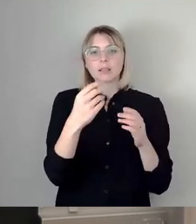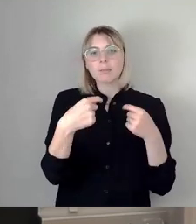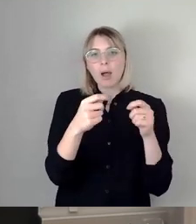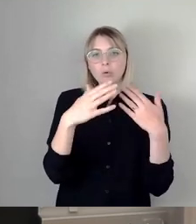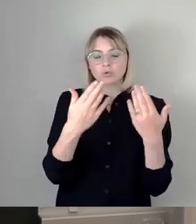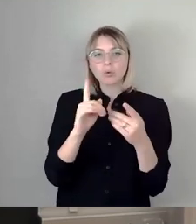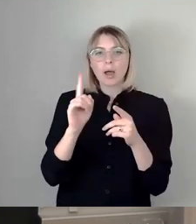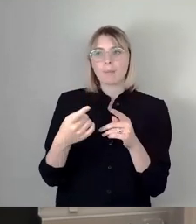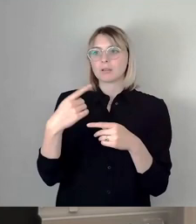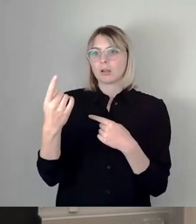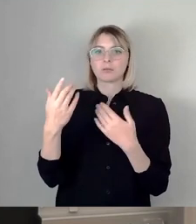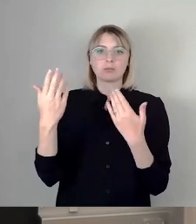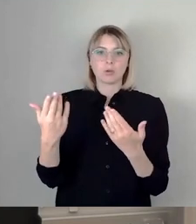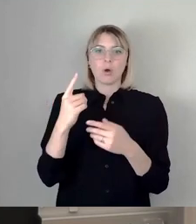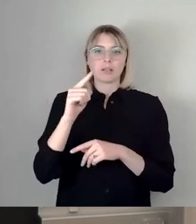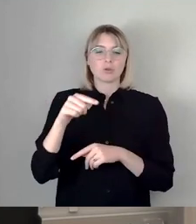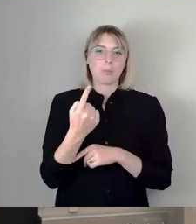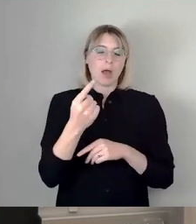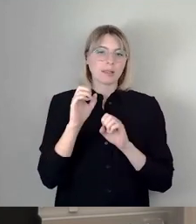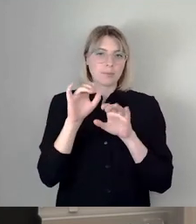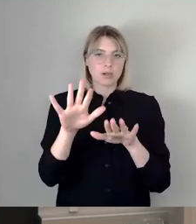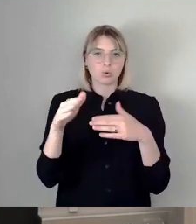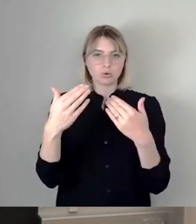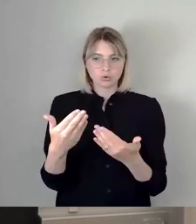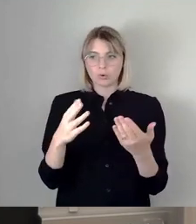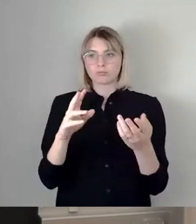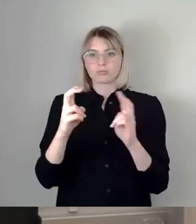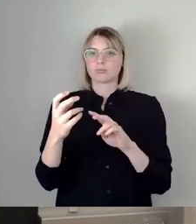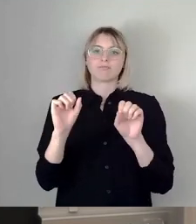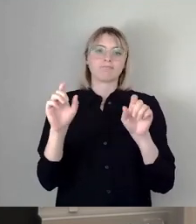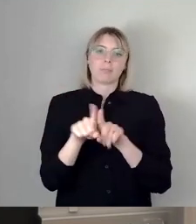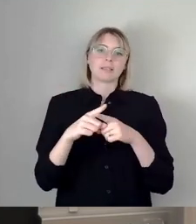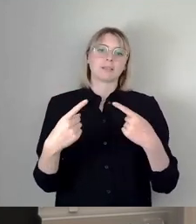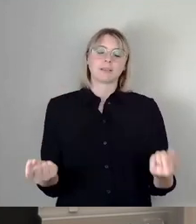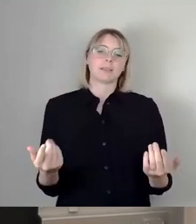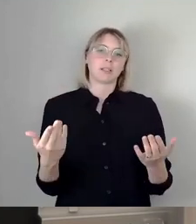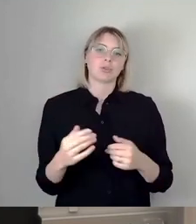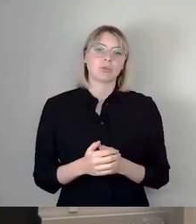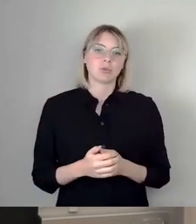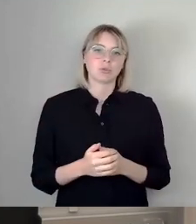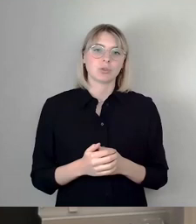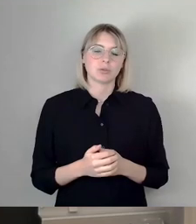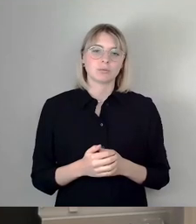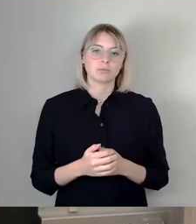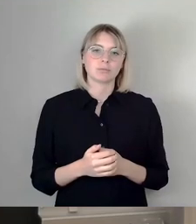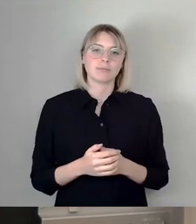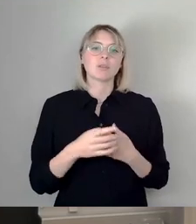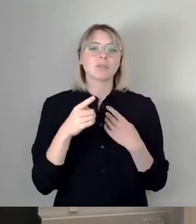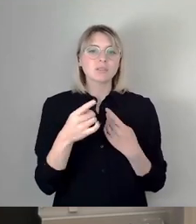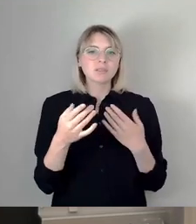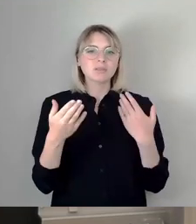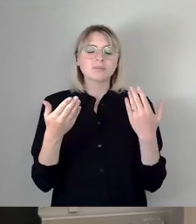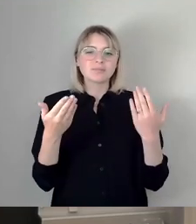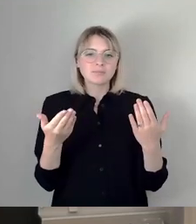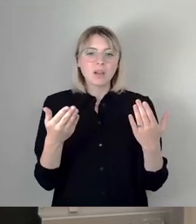dann mit 1,1 Millionen abwenden sollen. Das passt nicht zusammen. Und hier liegt der Hase im Pfeffer, große Aufrufe, die